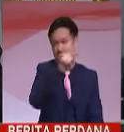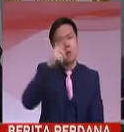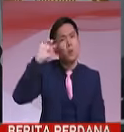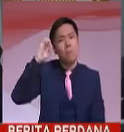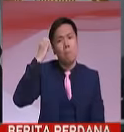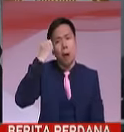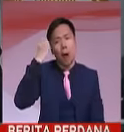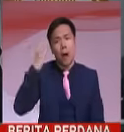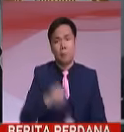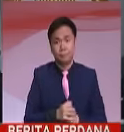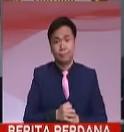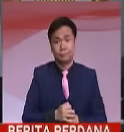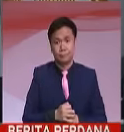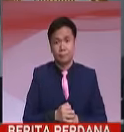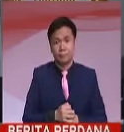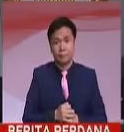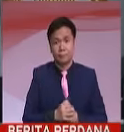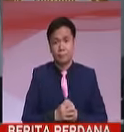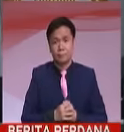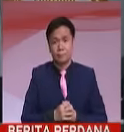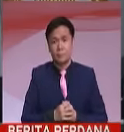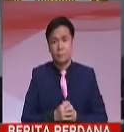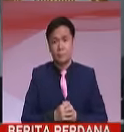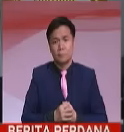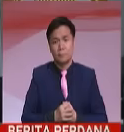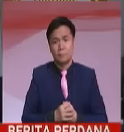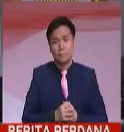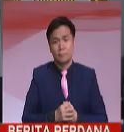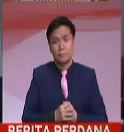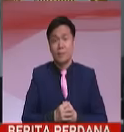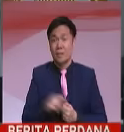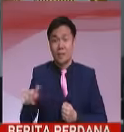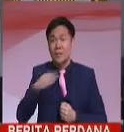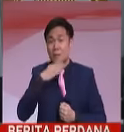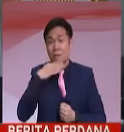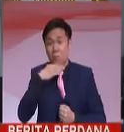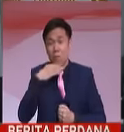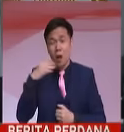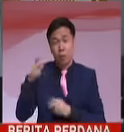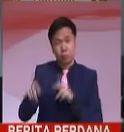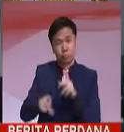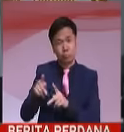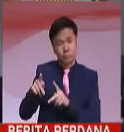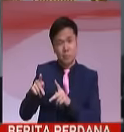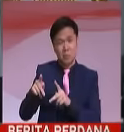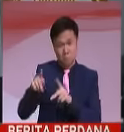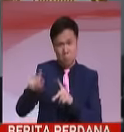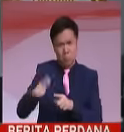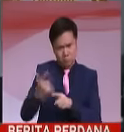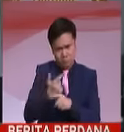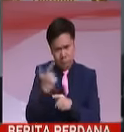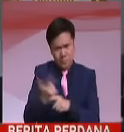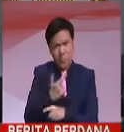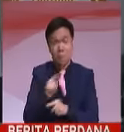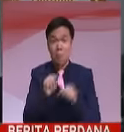softkeyz because our site for free free yang keju Club Bridge